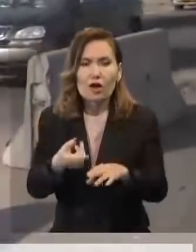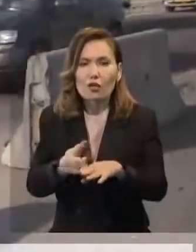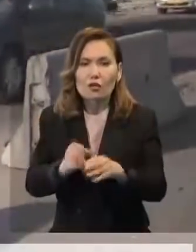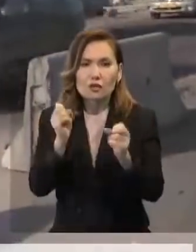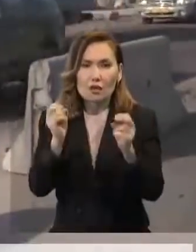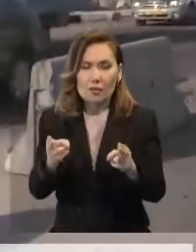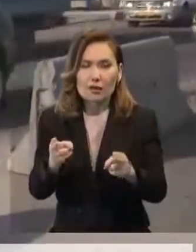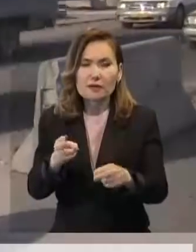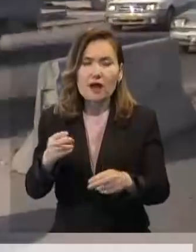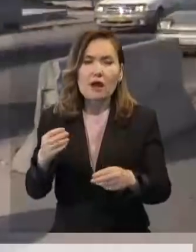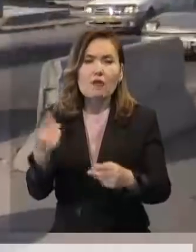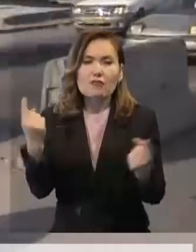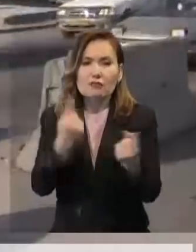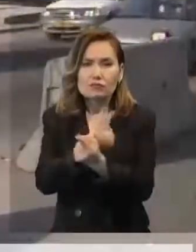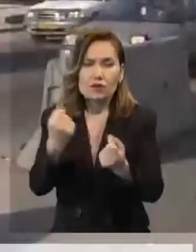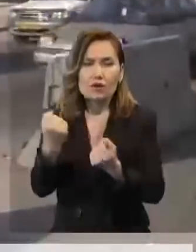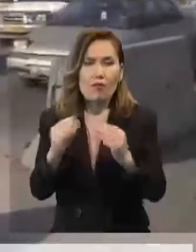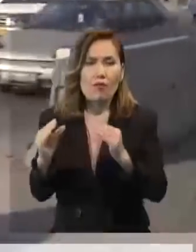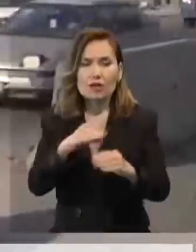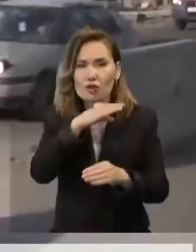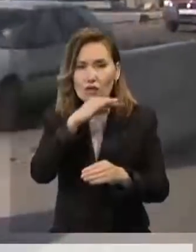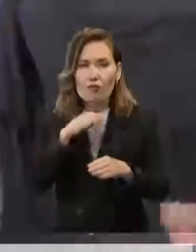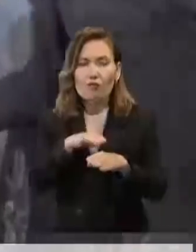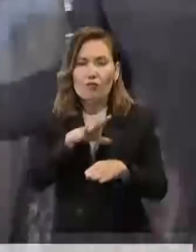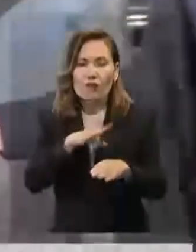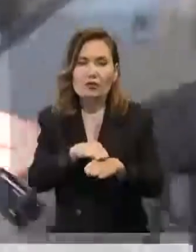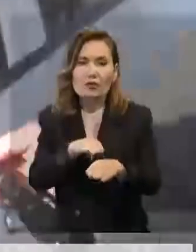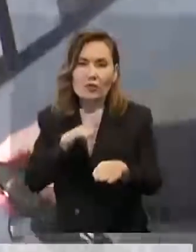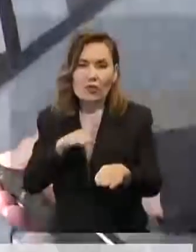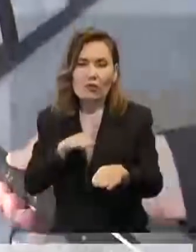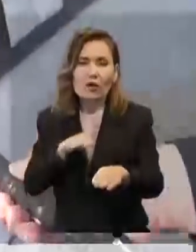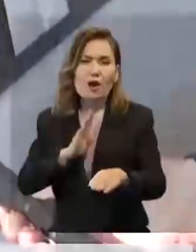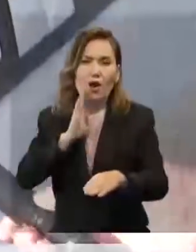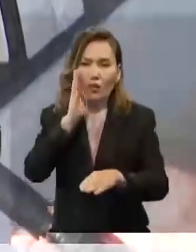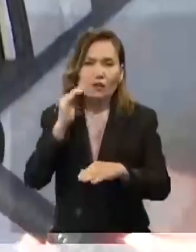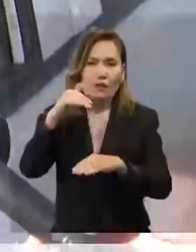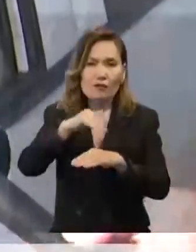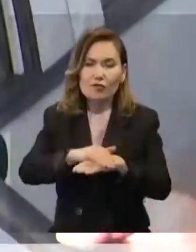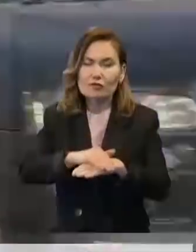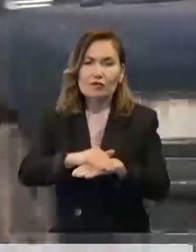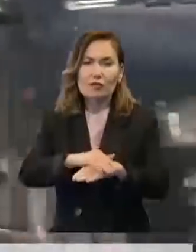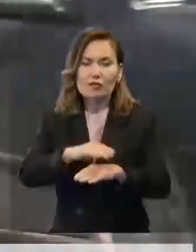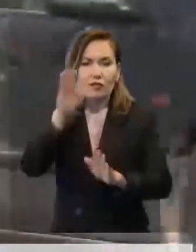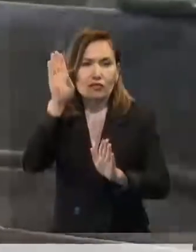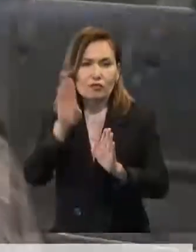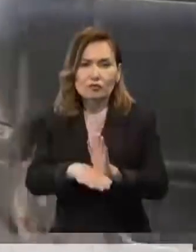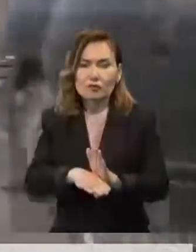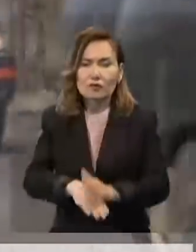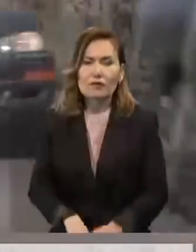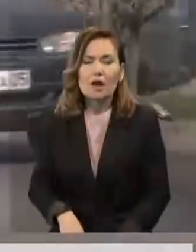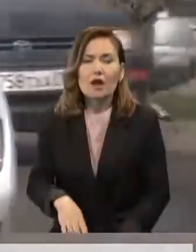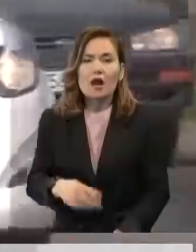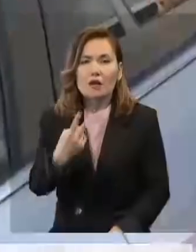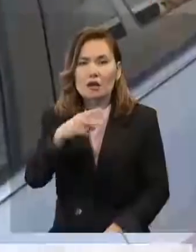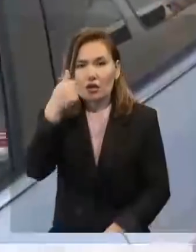жағдайда машиналар көп, өткені пробка болып қалады да. Пробка ар жақта еще хуже болып жатыр. Мына уже 2 жыл болып